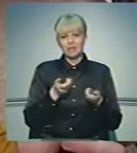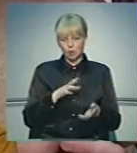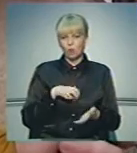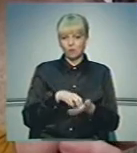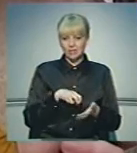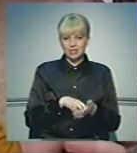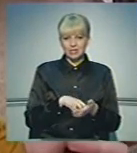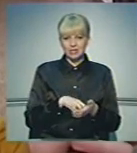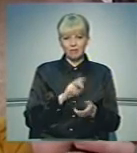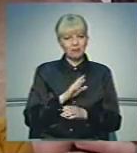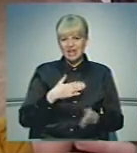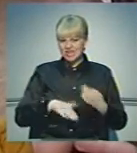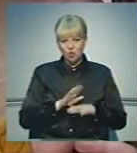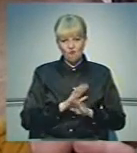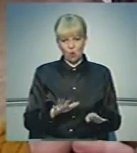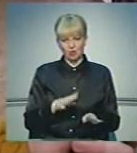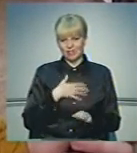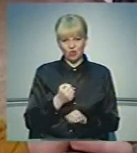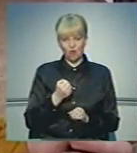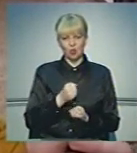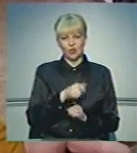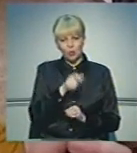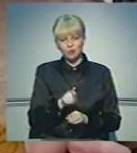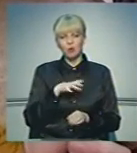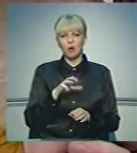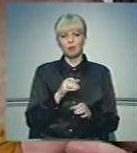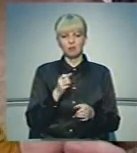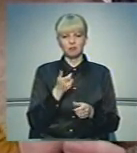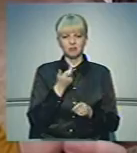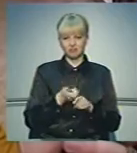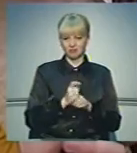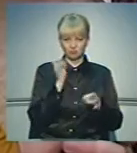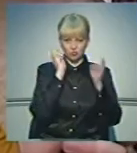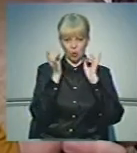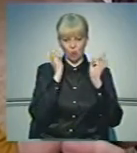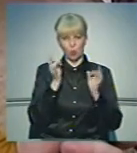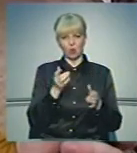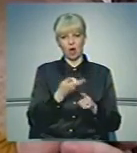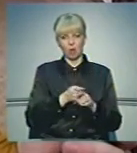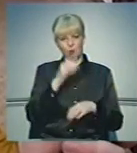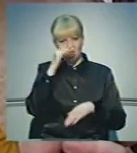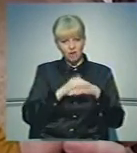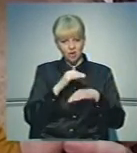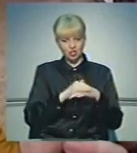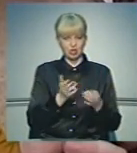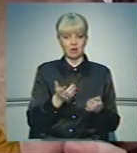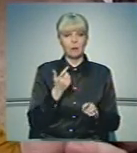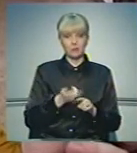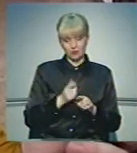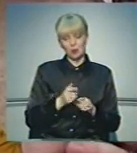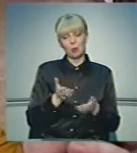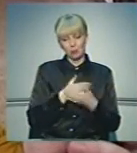листів незадоволених городян, що їм або було заголосно, або ввечері, то ми,